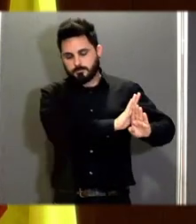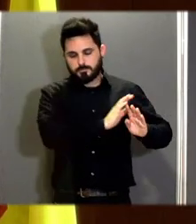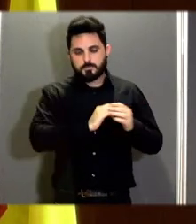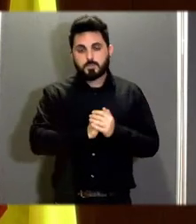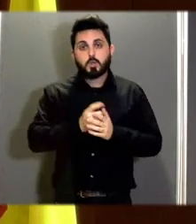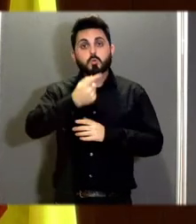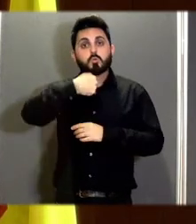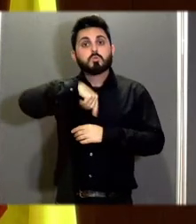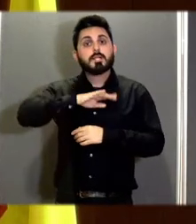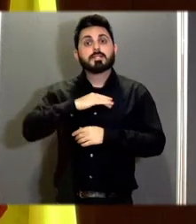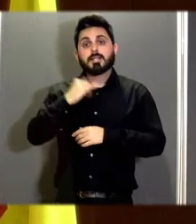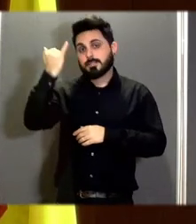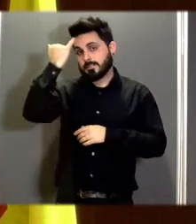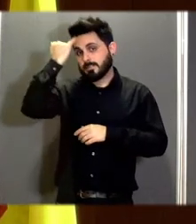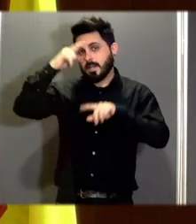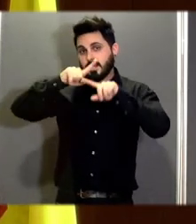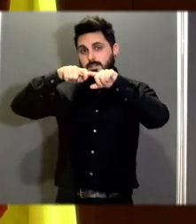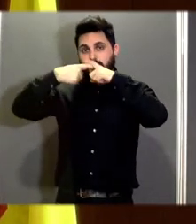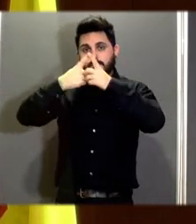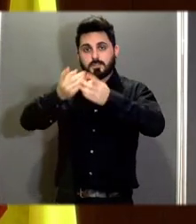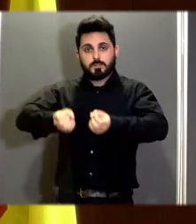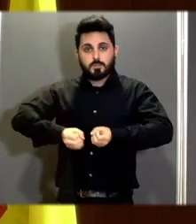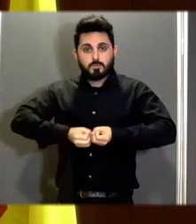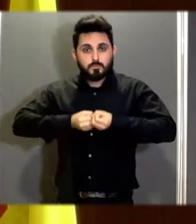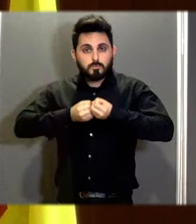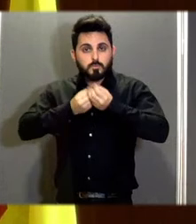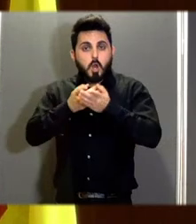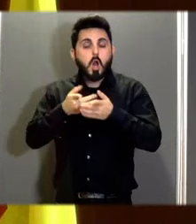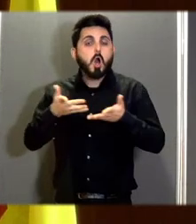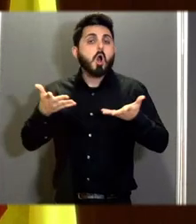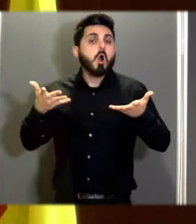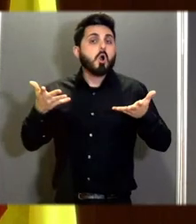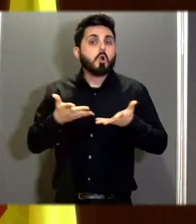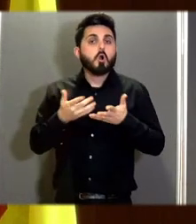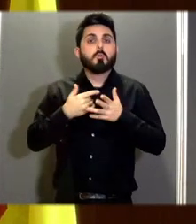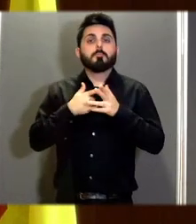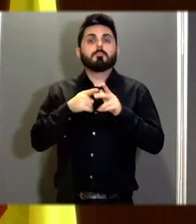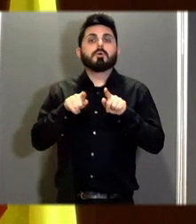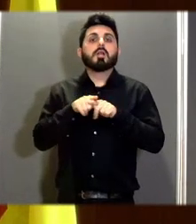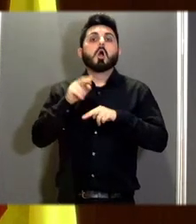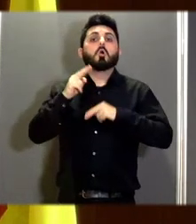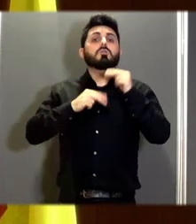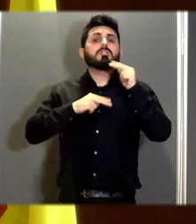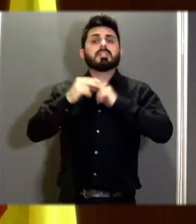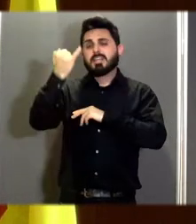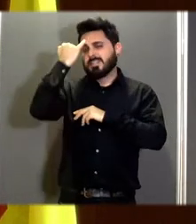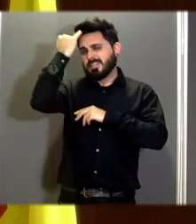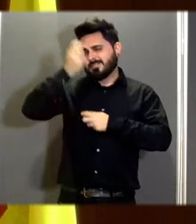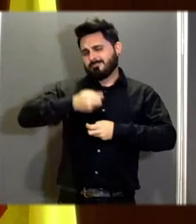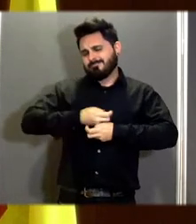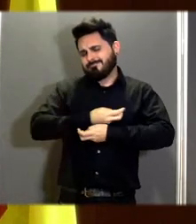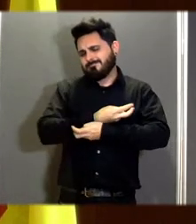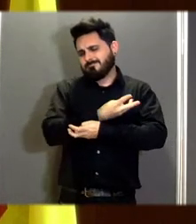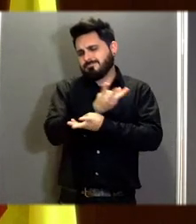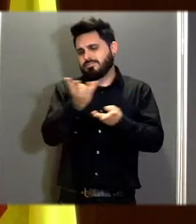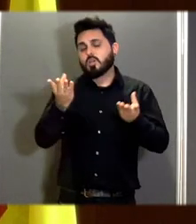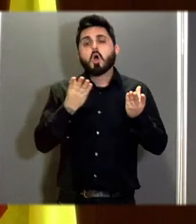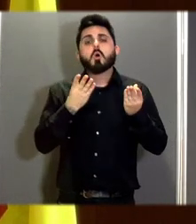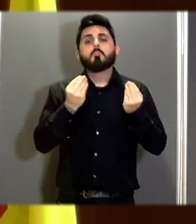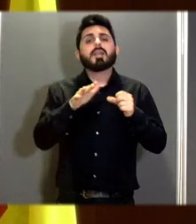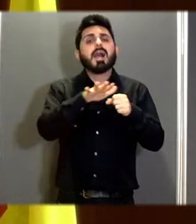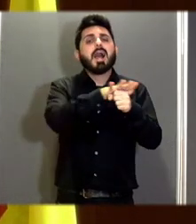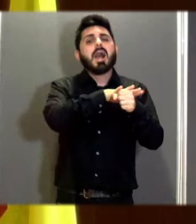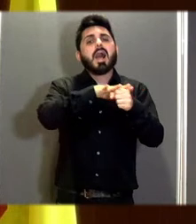les idees en comú d'una manera constructiva. N'han sorgit moltes i diverses en diferents